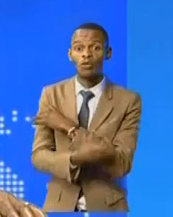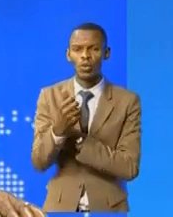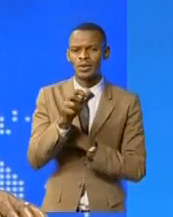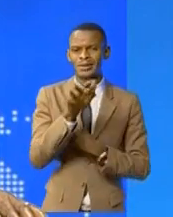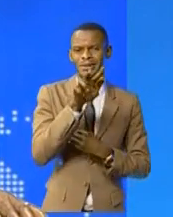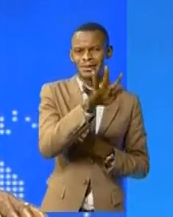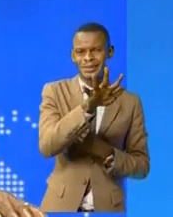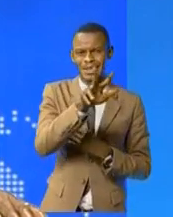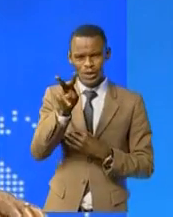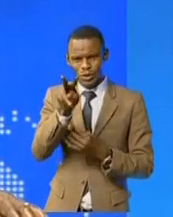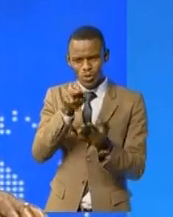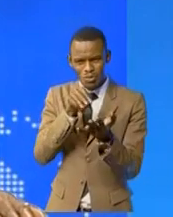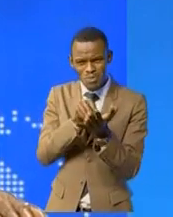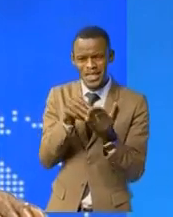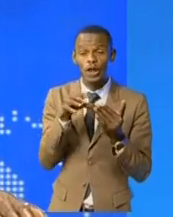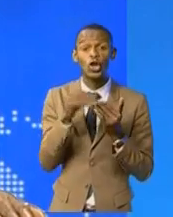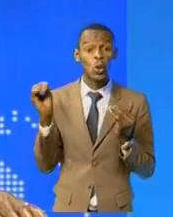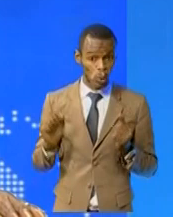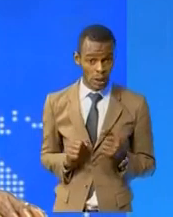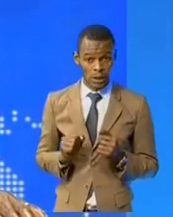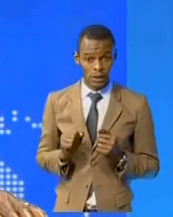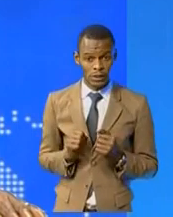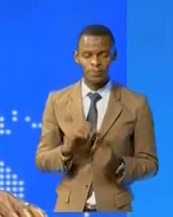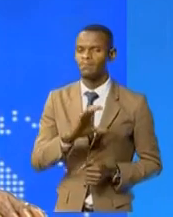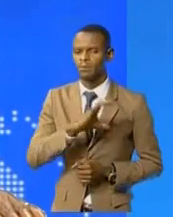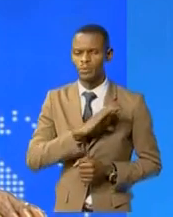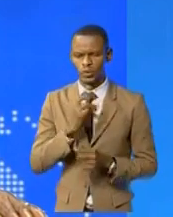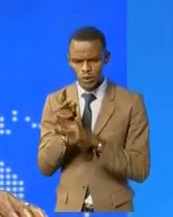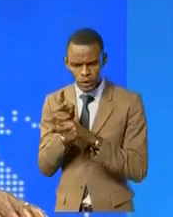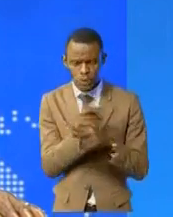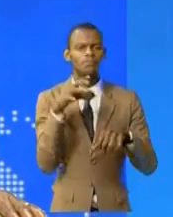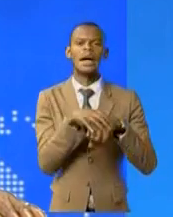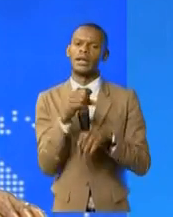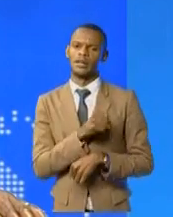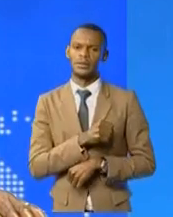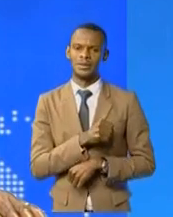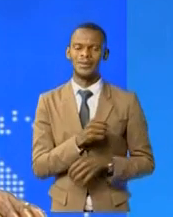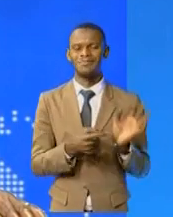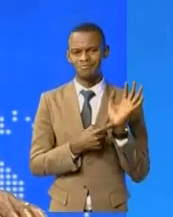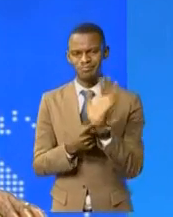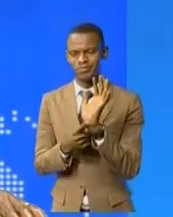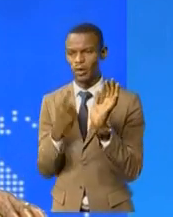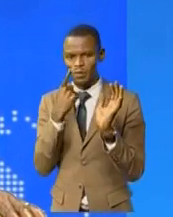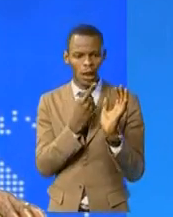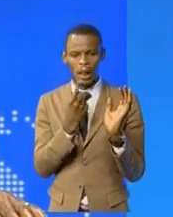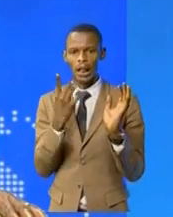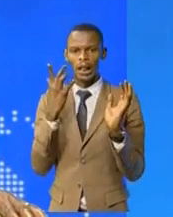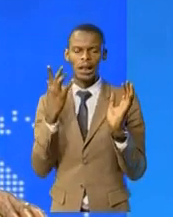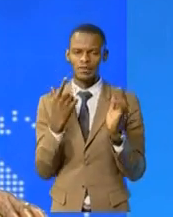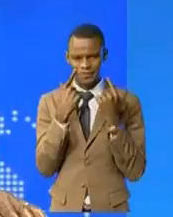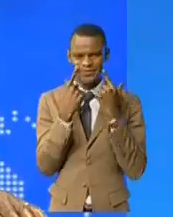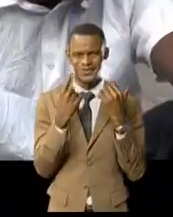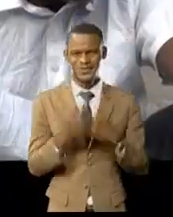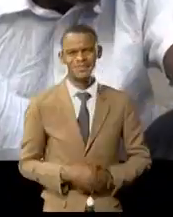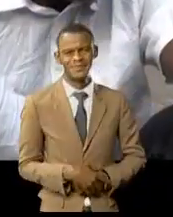50 000 $ auprès de leur bourreau. La police congolaise a mis la main sur cette bande des escrocs et les a présentés au public. Reportage Edith